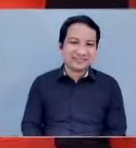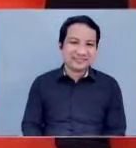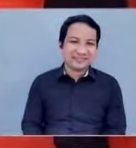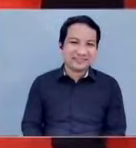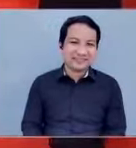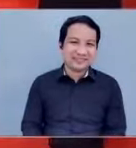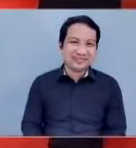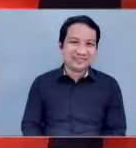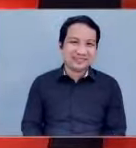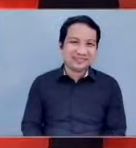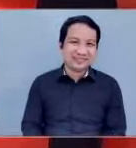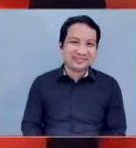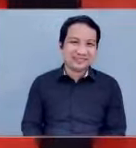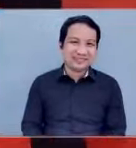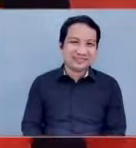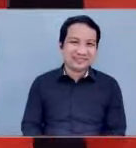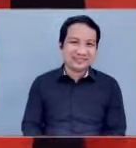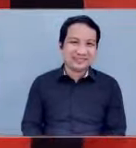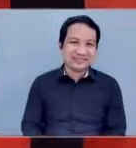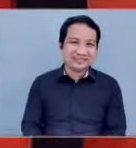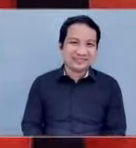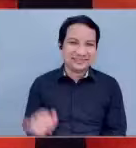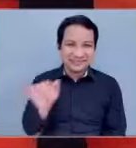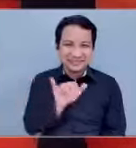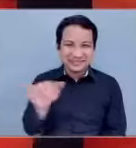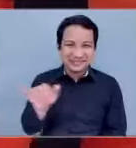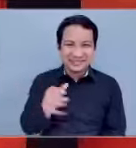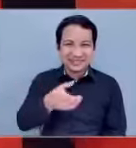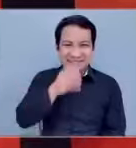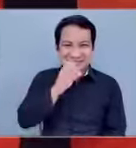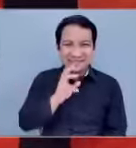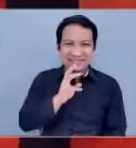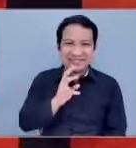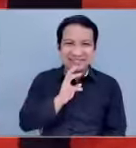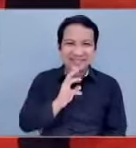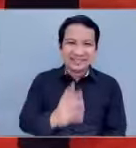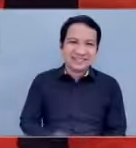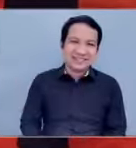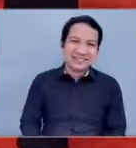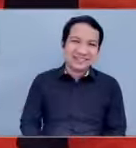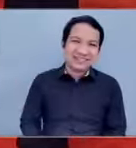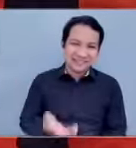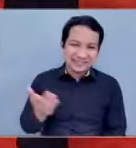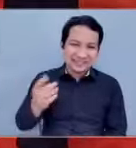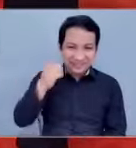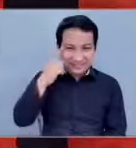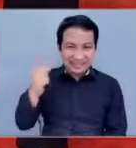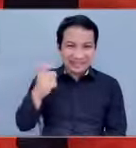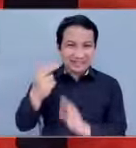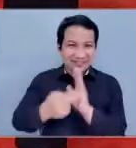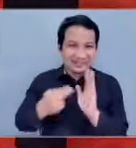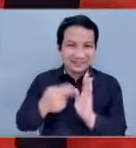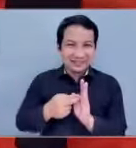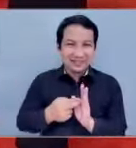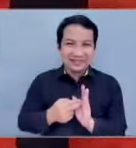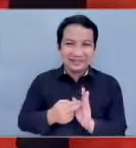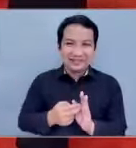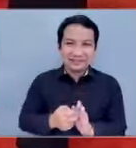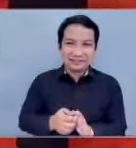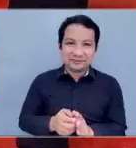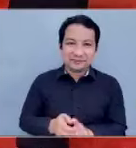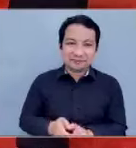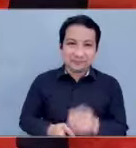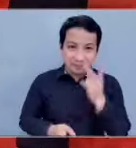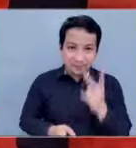Singer! Talagang pareho kininom yung tubig ngayong araw na to, no? Joseph, anong dream role mo? Kasi ikaw, napanood niyo ba yung